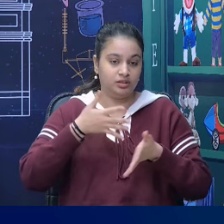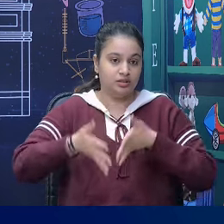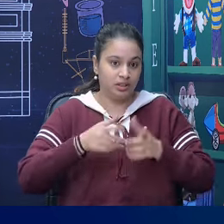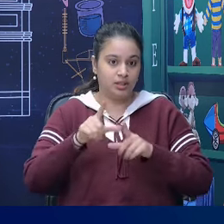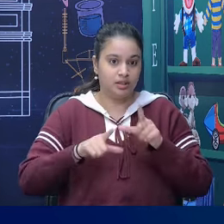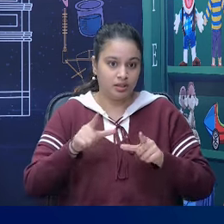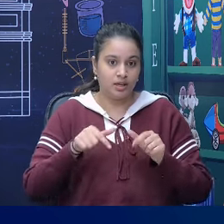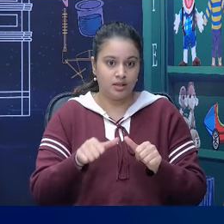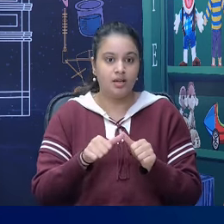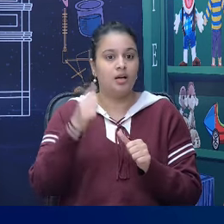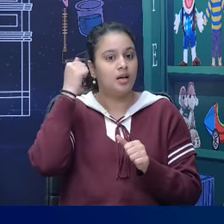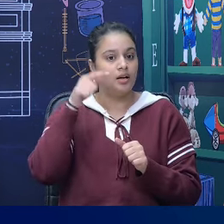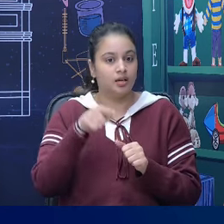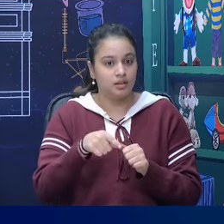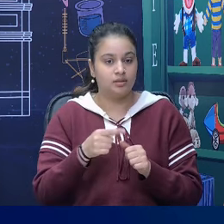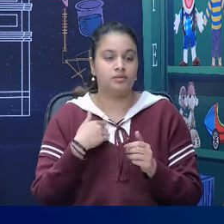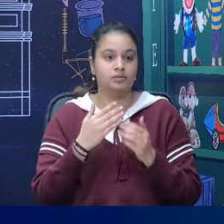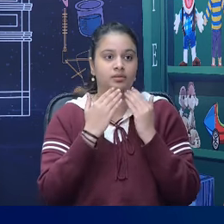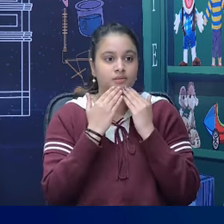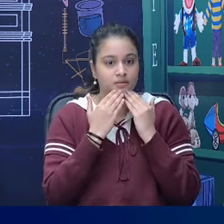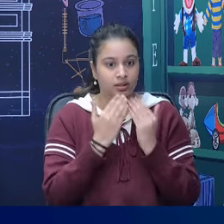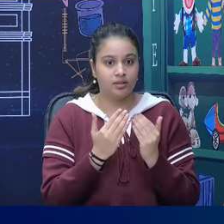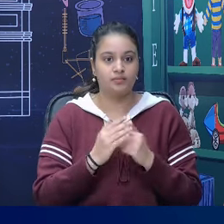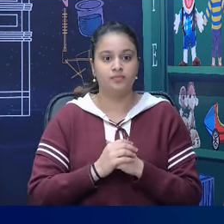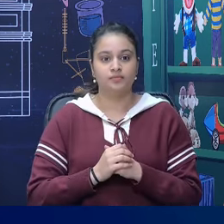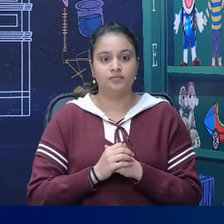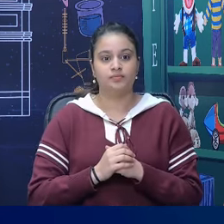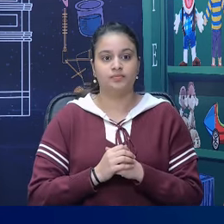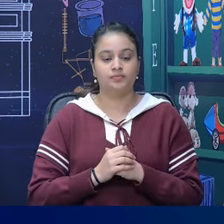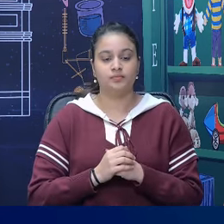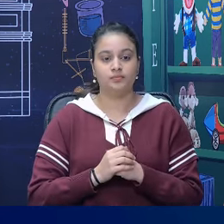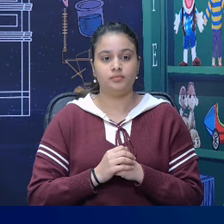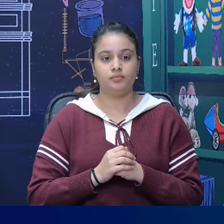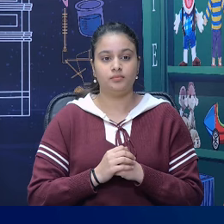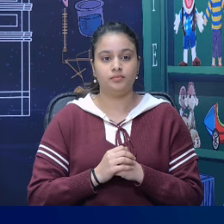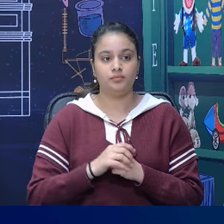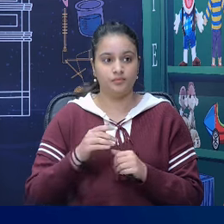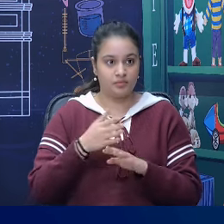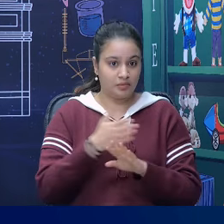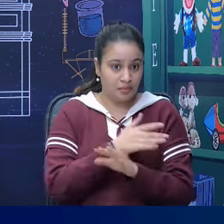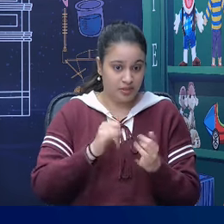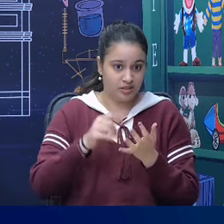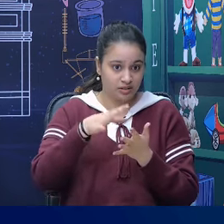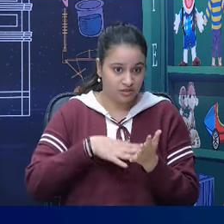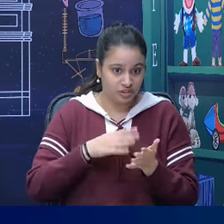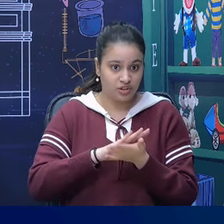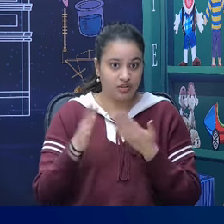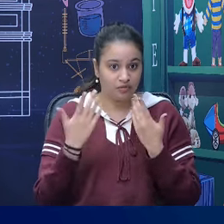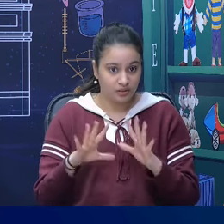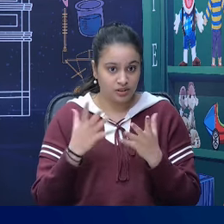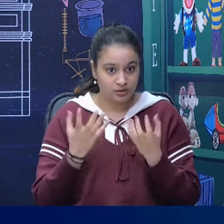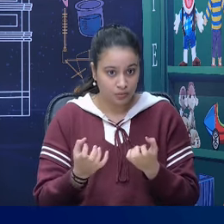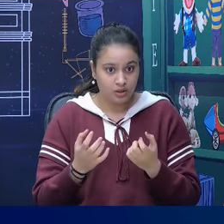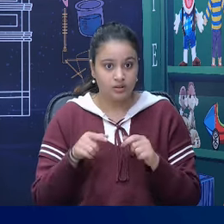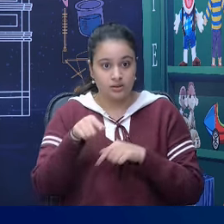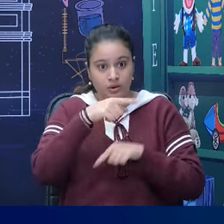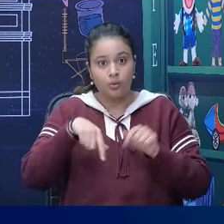इंटरप्रेटर थी अनुष्का शर्मा जी आपका भी बहुत-बहुत शुक्रिया हमारे साथ जुड़ने के लिए और इससे पहले के सत्र को यहीं विराम दें एक विशेष जानकारी